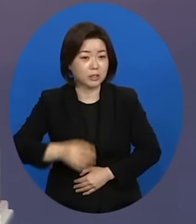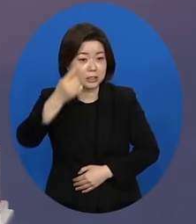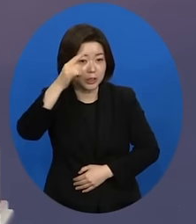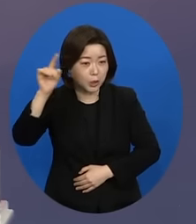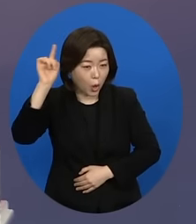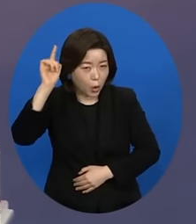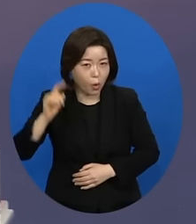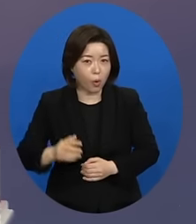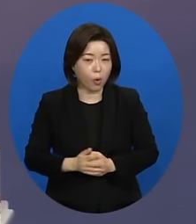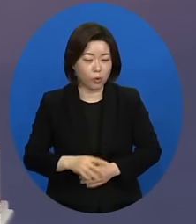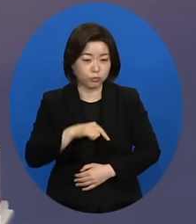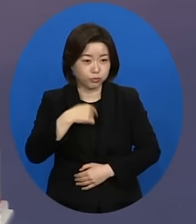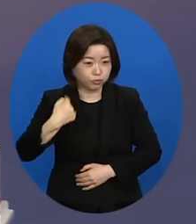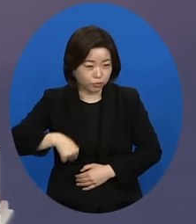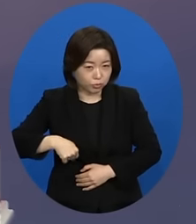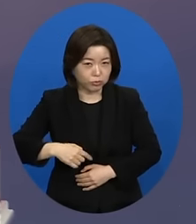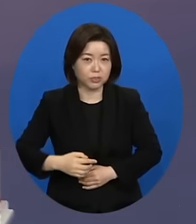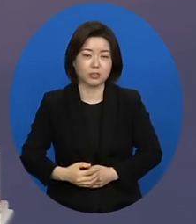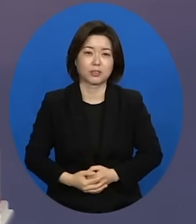중공,